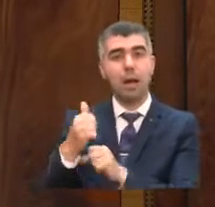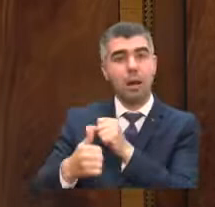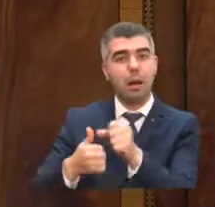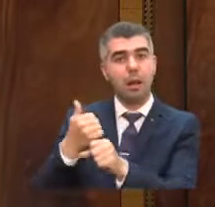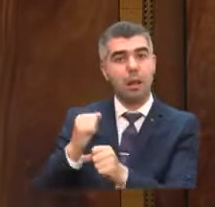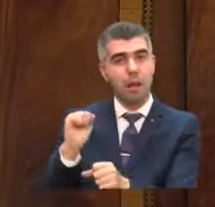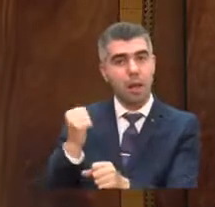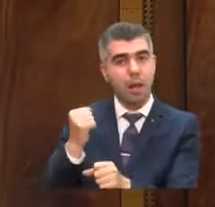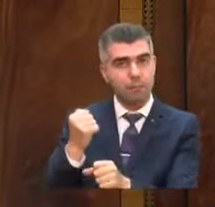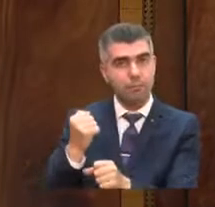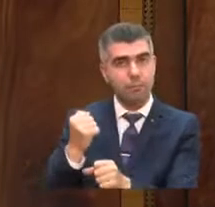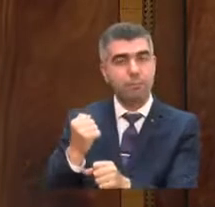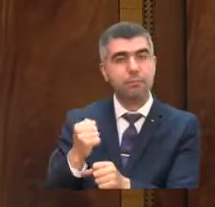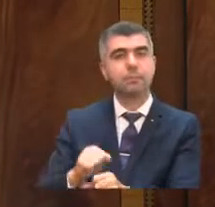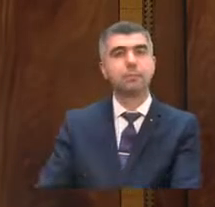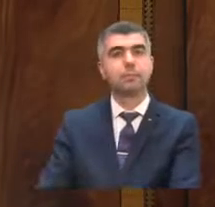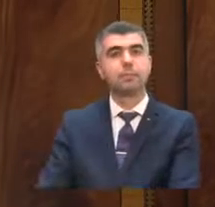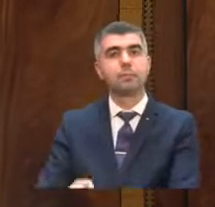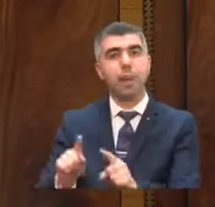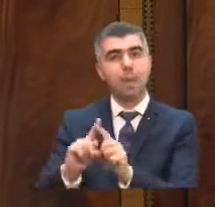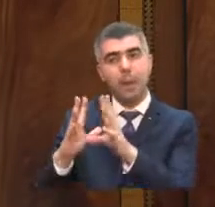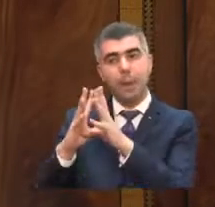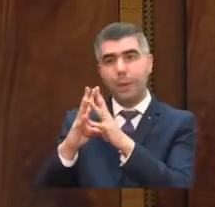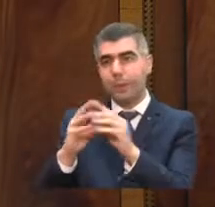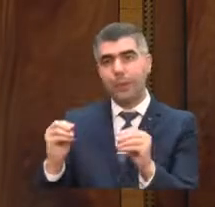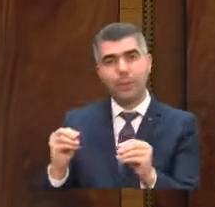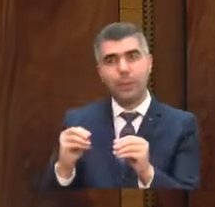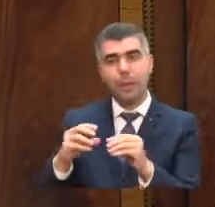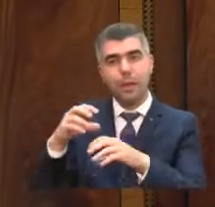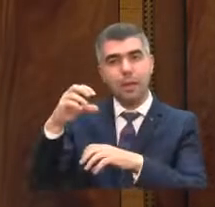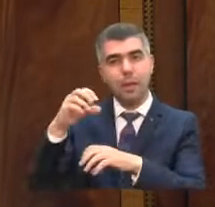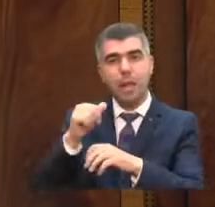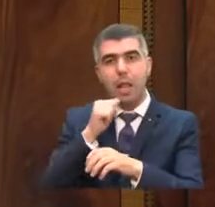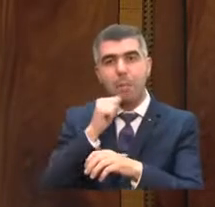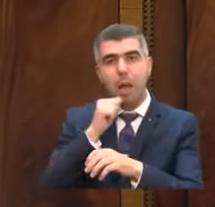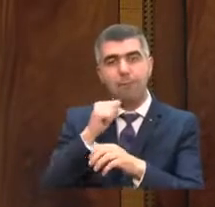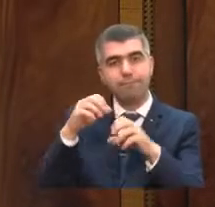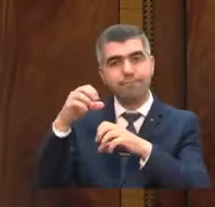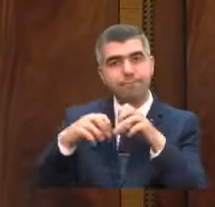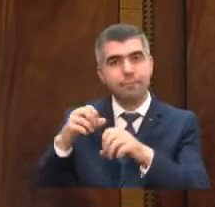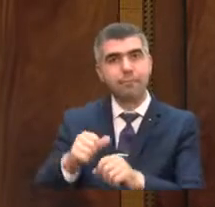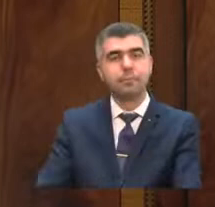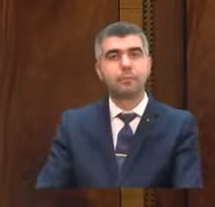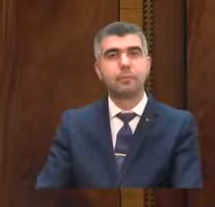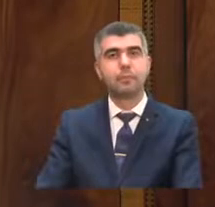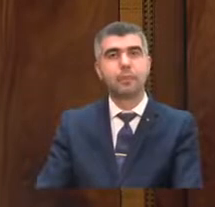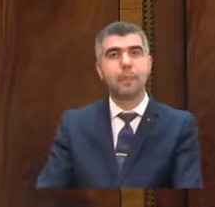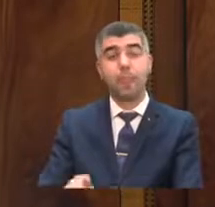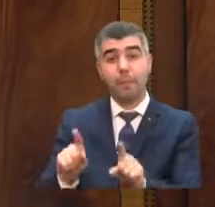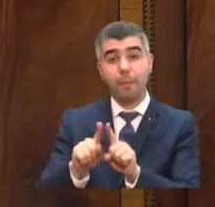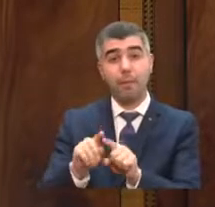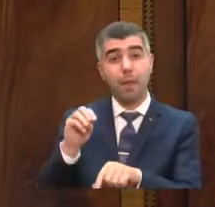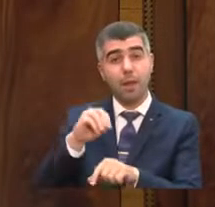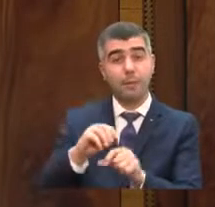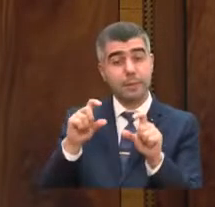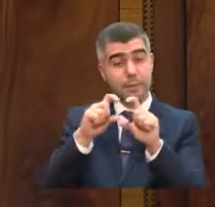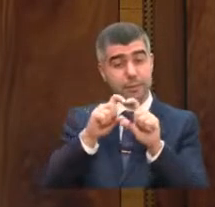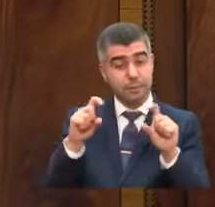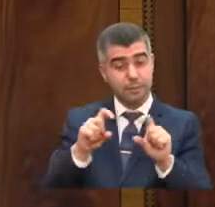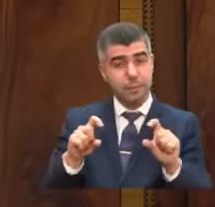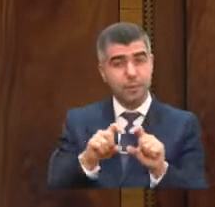نهايه الثمانينات الان على مستوى الجفاف، وعرفت كذلك ارتفاع في الحرارة. العناوين الكبرى التي يمكن أن تجيب